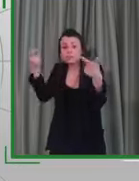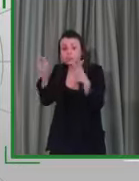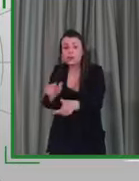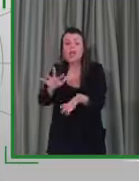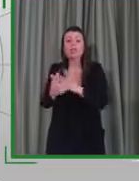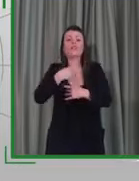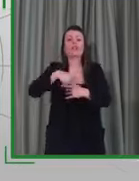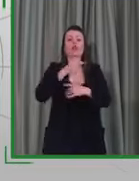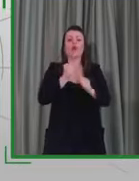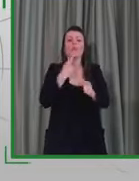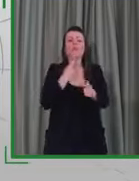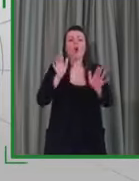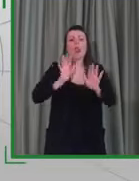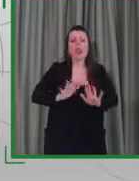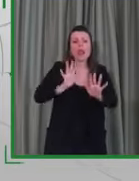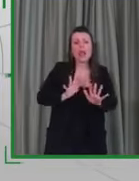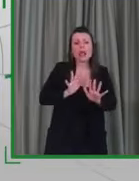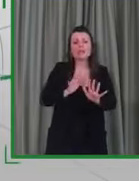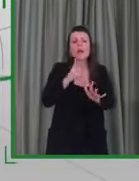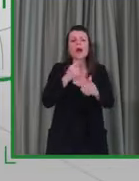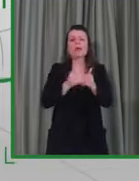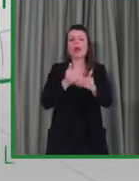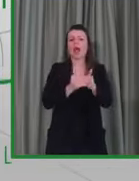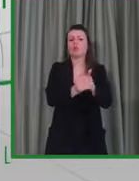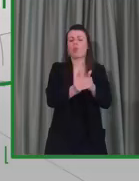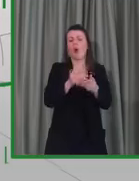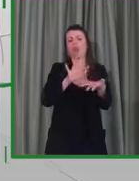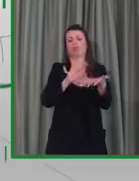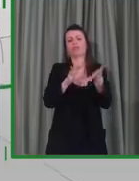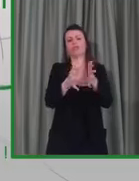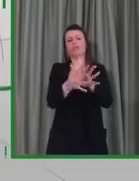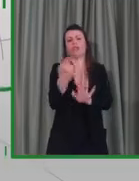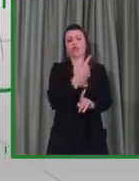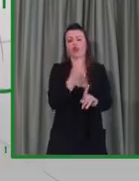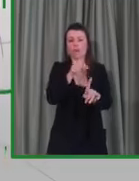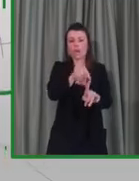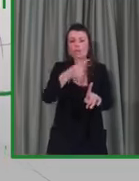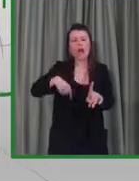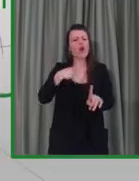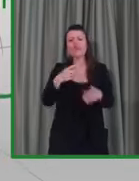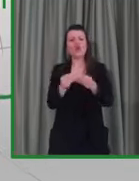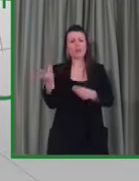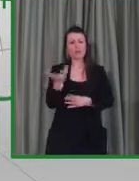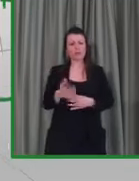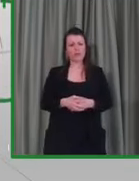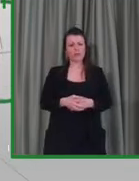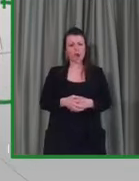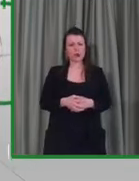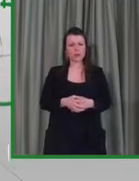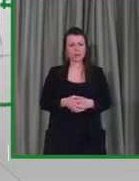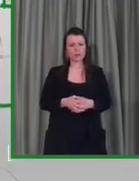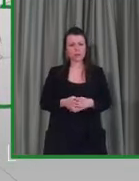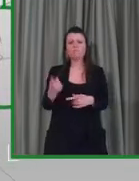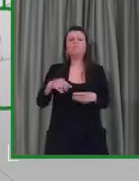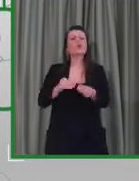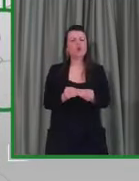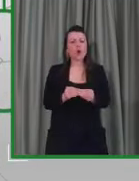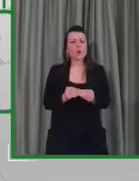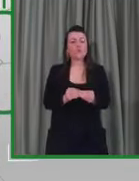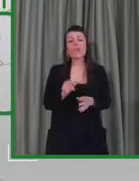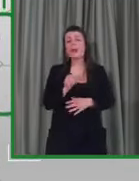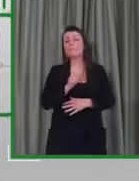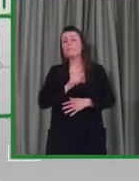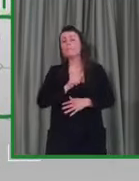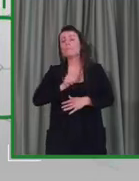ma allora domandiamoci tutti che cosa possiamo fare per fare questo primo innanzitutto rimanere in casa